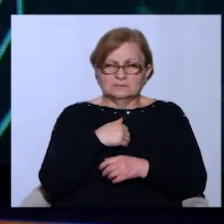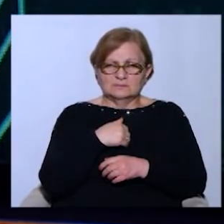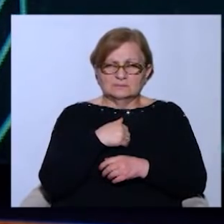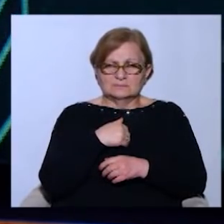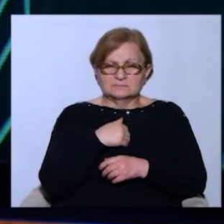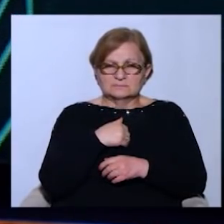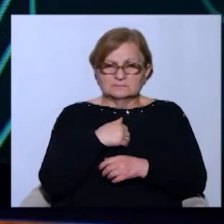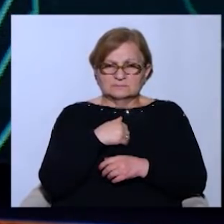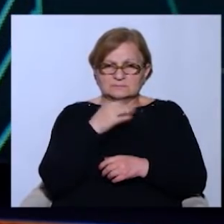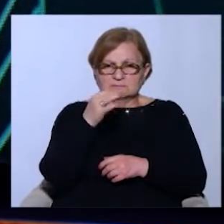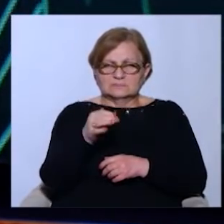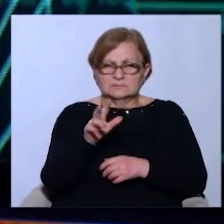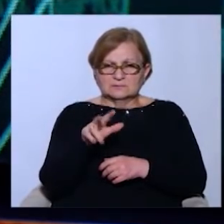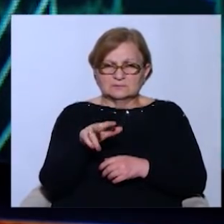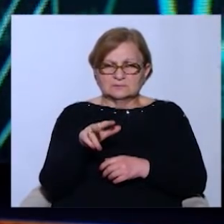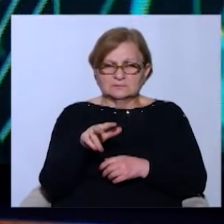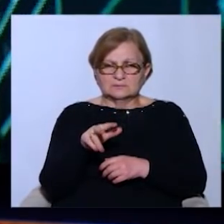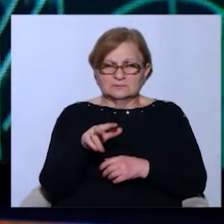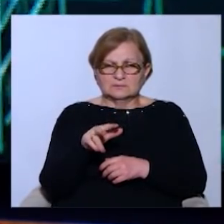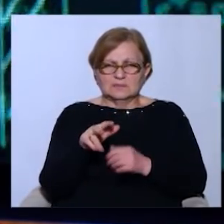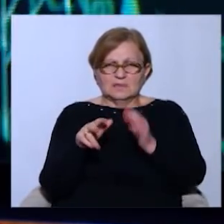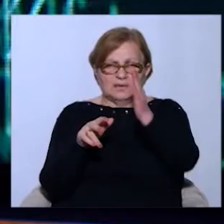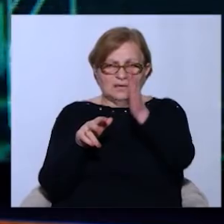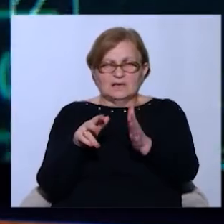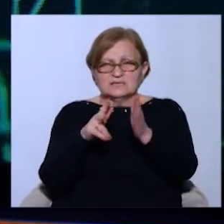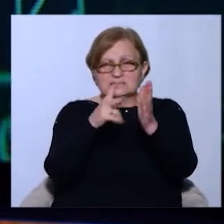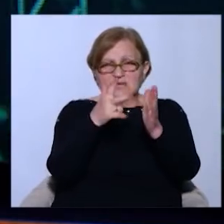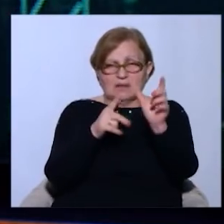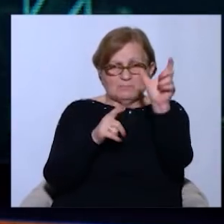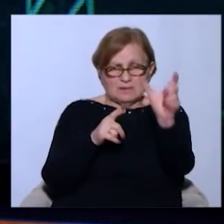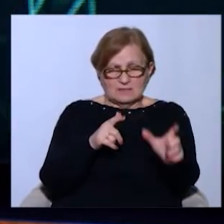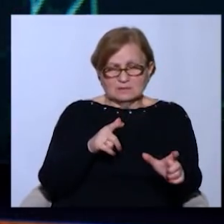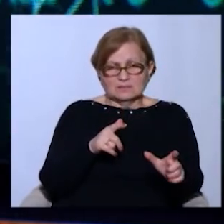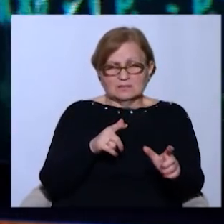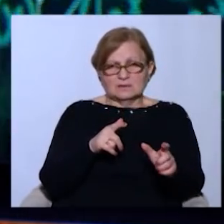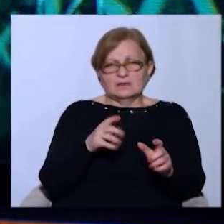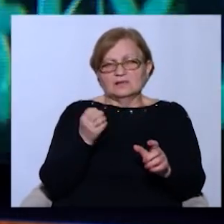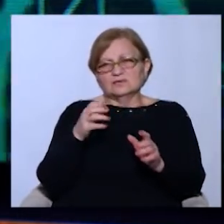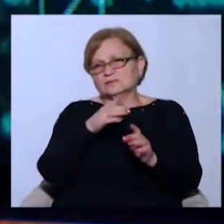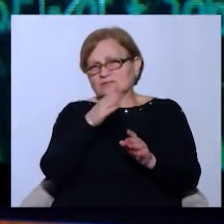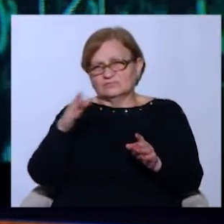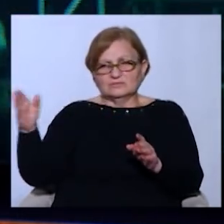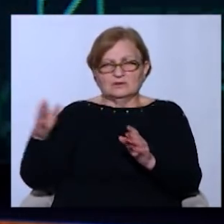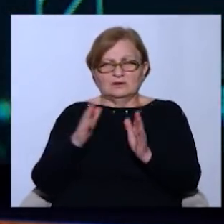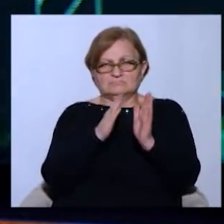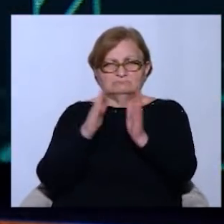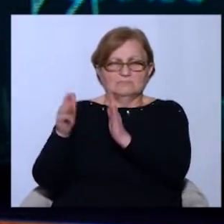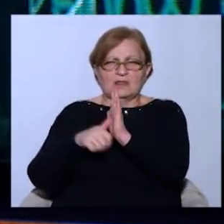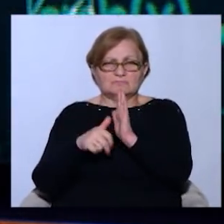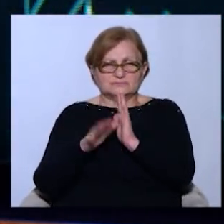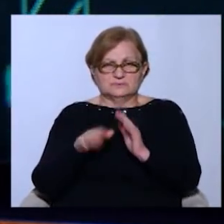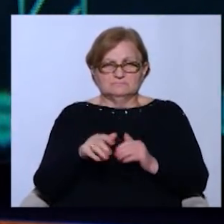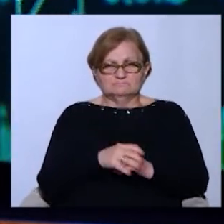მაგალითად ასე შემიძლია შევხედო, სამი მარწყვი და კიდევ 6 მარწყვი, ხომ? 3 და კიდევ 6. აბა